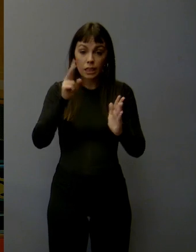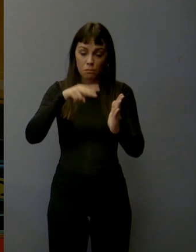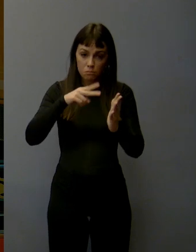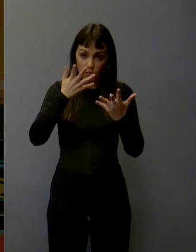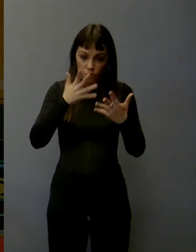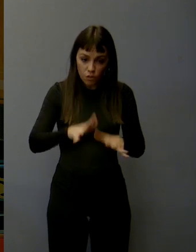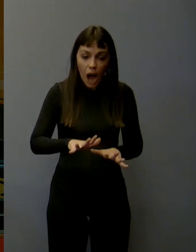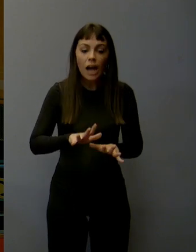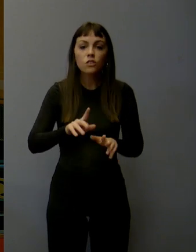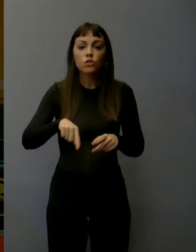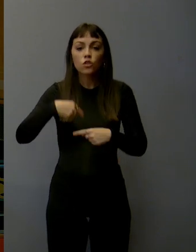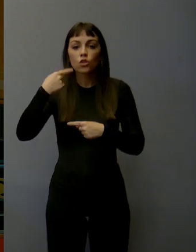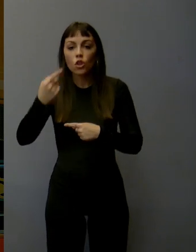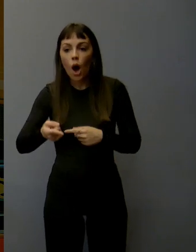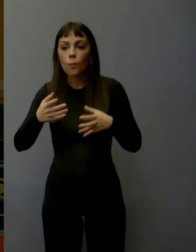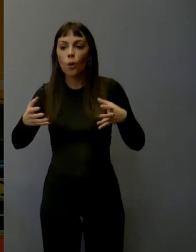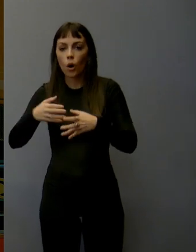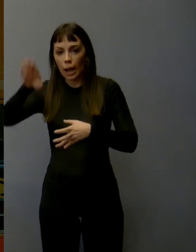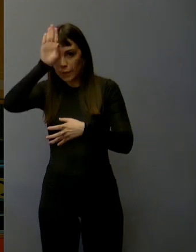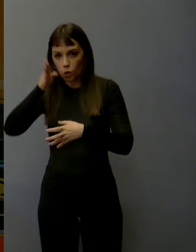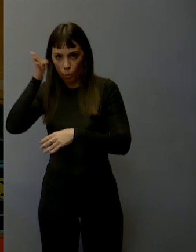in capigruppo ok